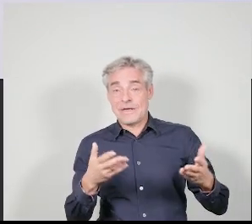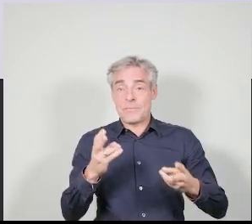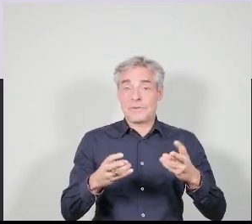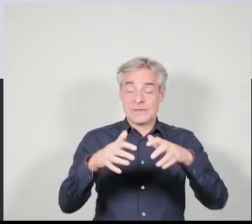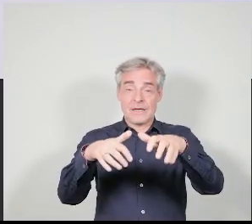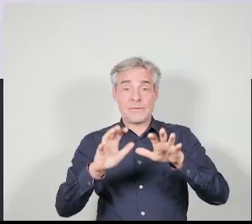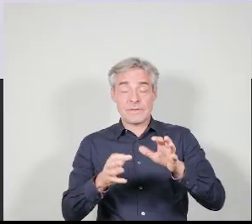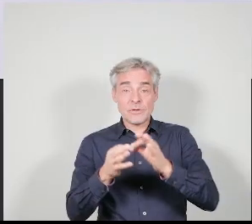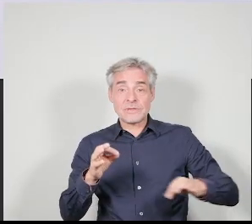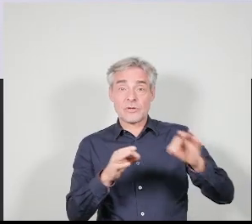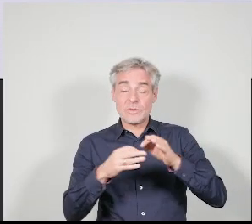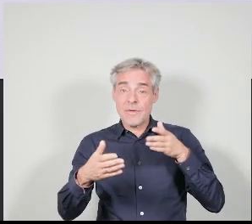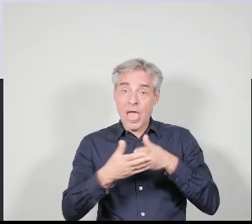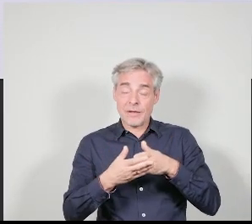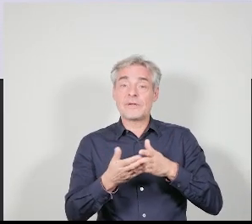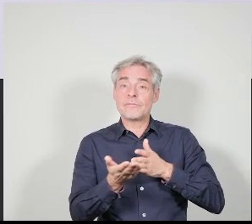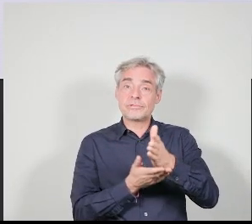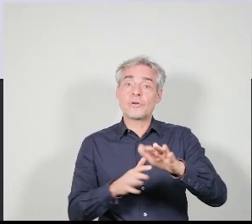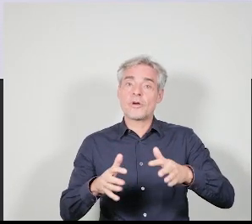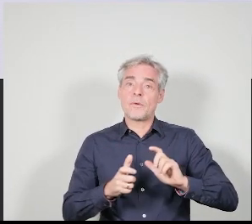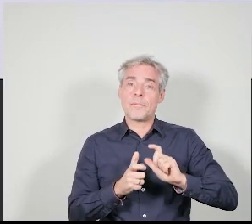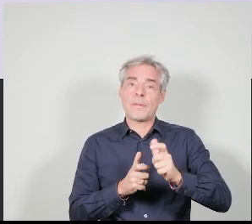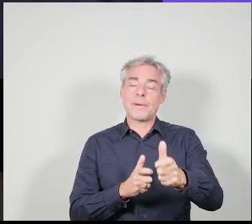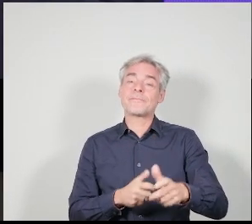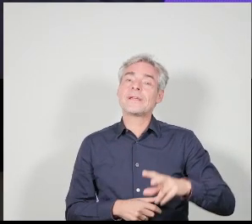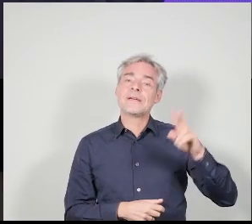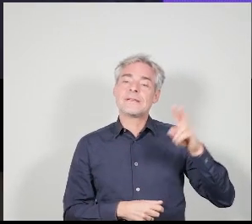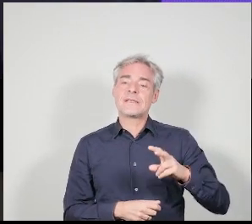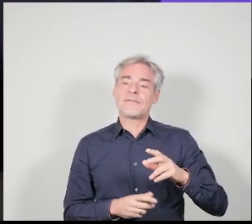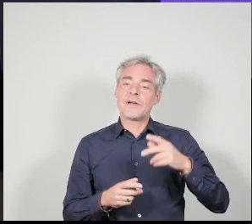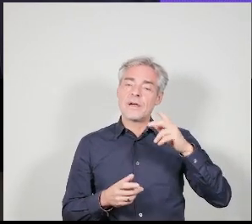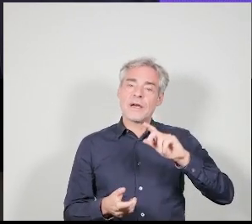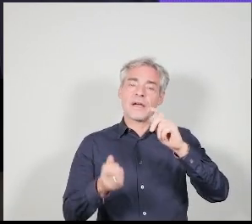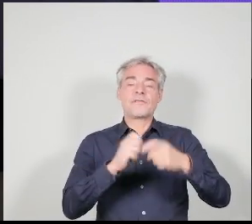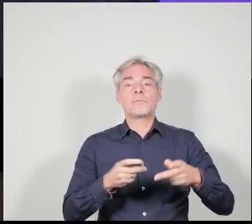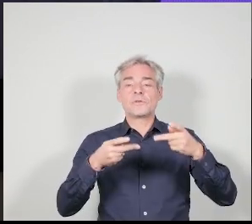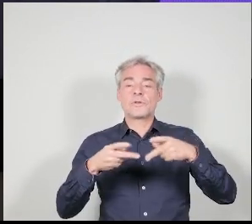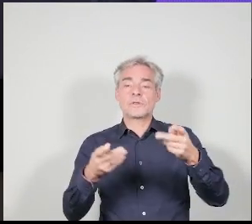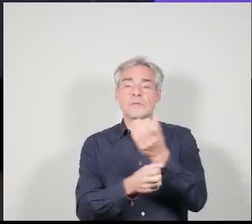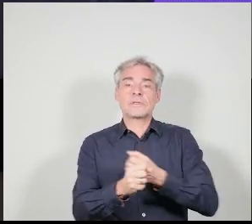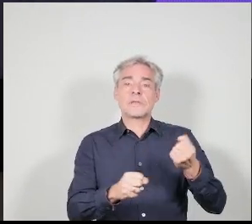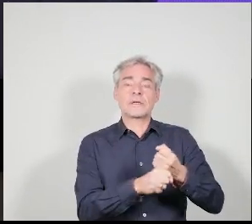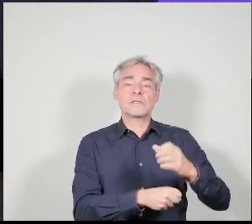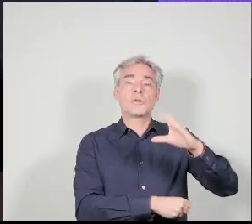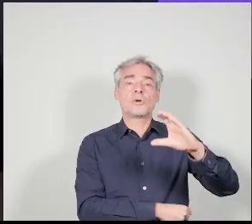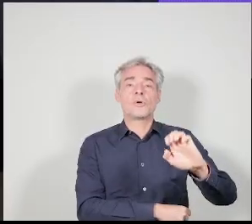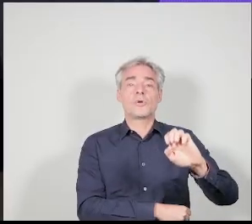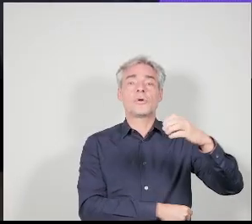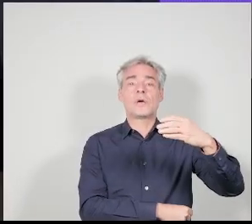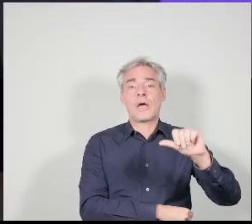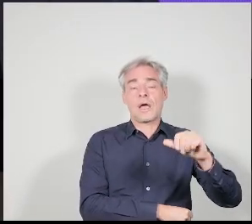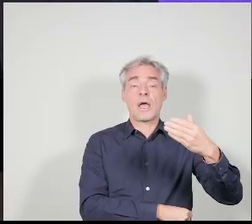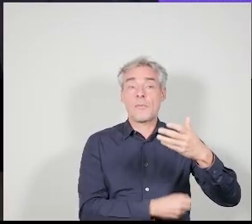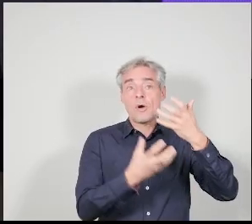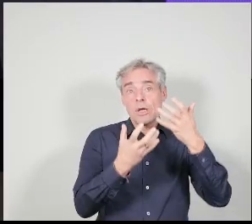falloir passer une deuxième étape? Justement, lors de la réforme des autorisations qui a créé cette catégorie EAM, il était déjà attendu un peu